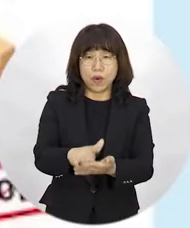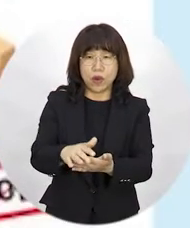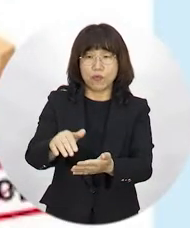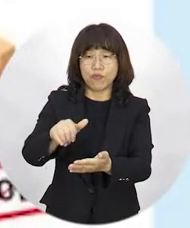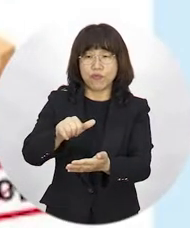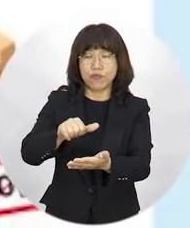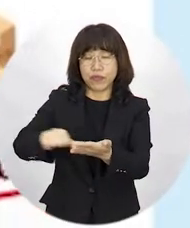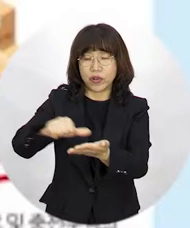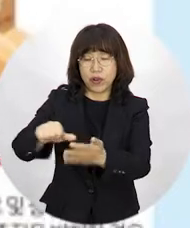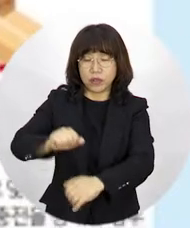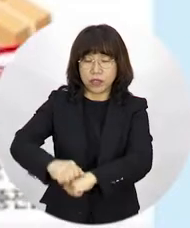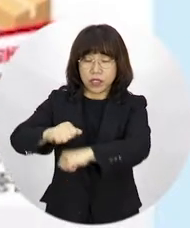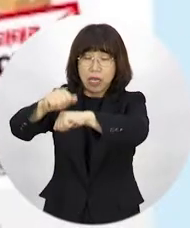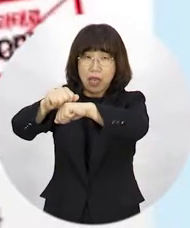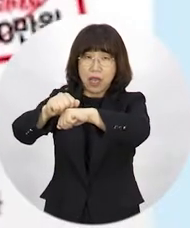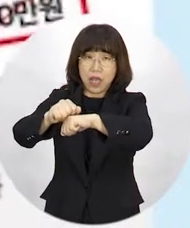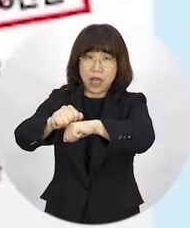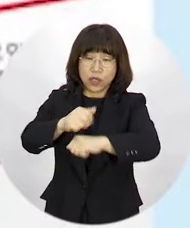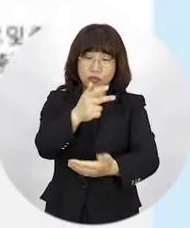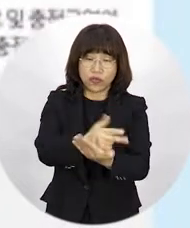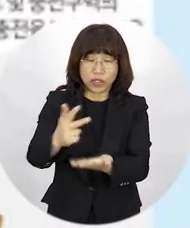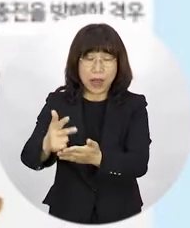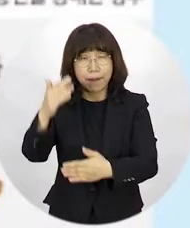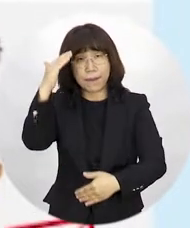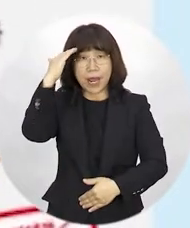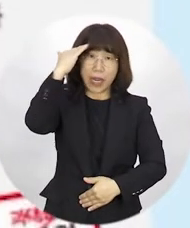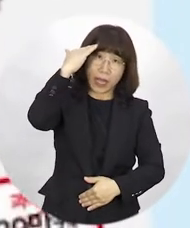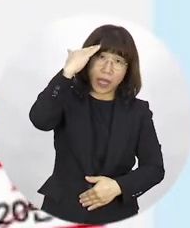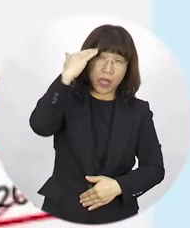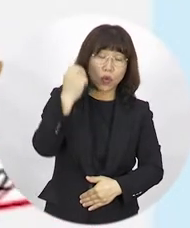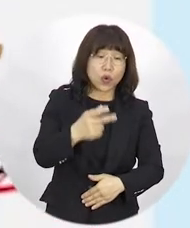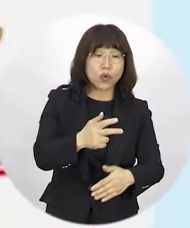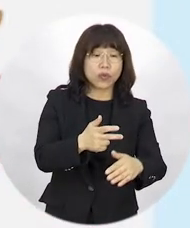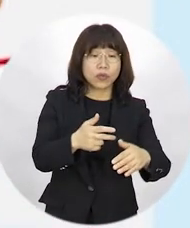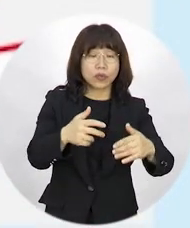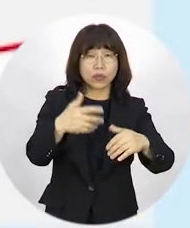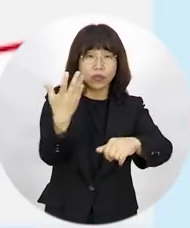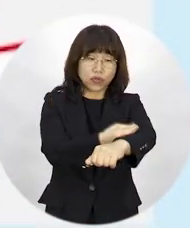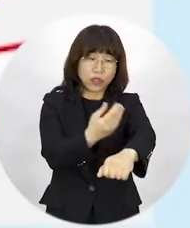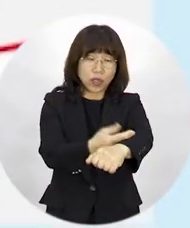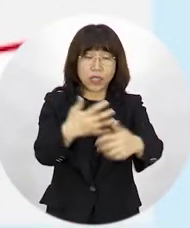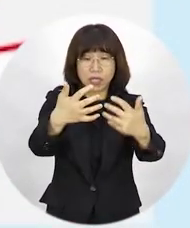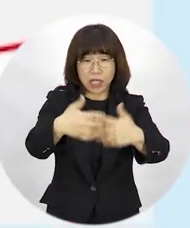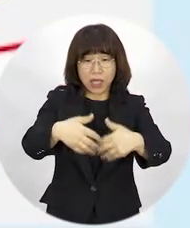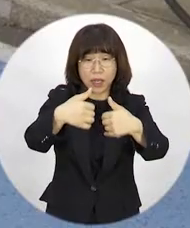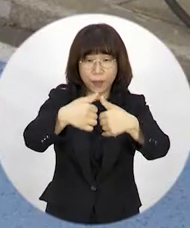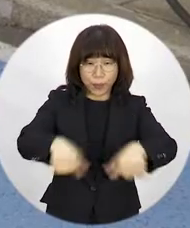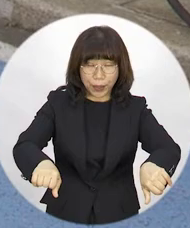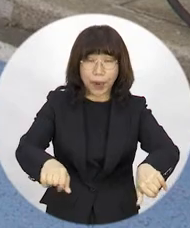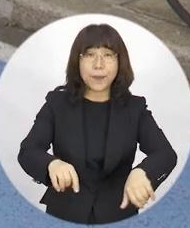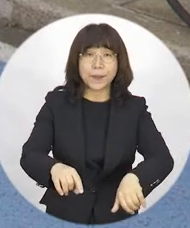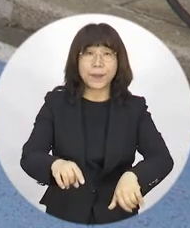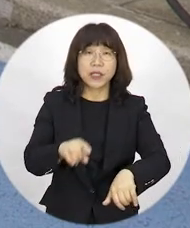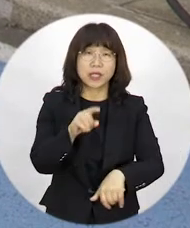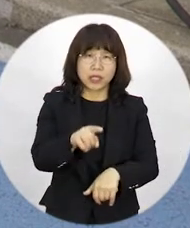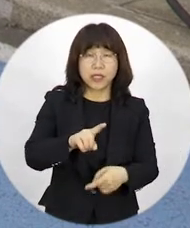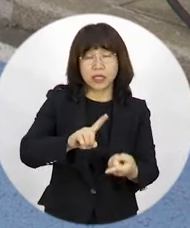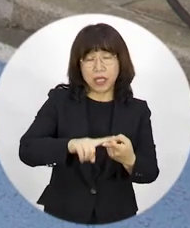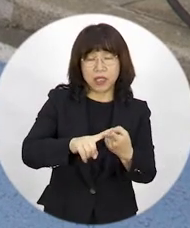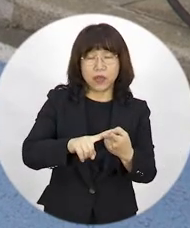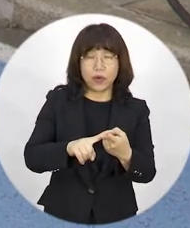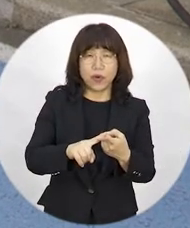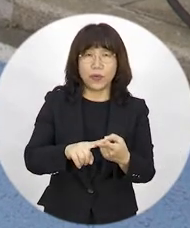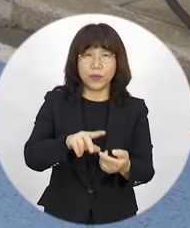쌓거나 진입을 방해하는 행위, 또 충전시설을 고의로 훼손하는 행위 등입니다. 한편 전기차